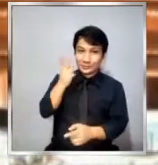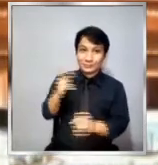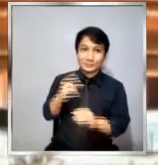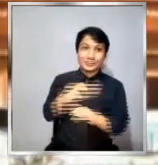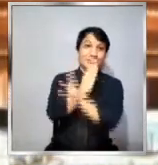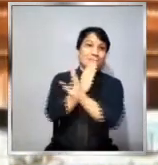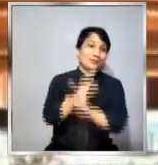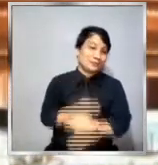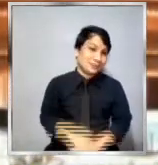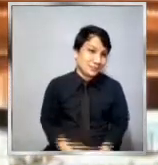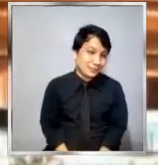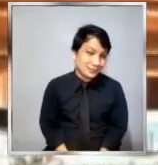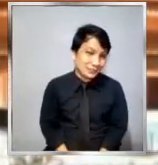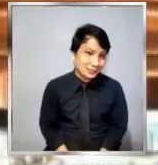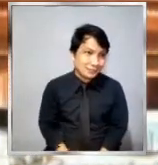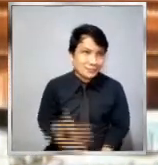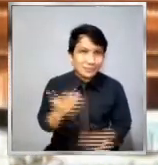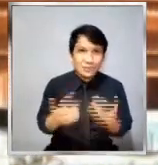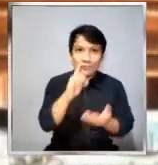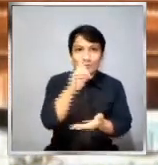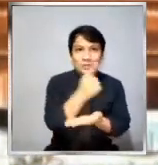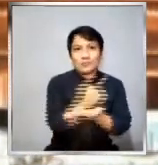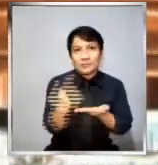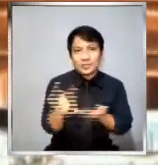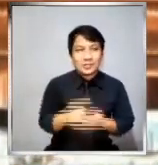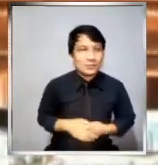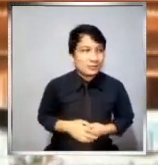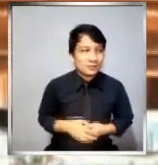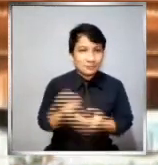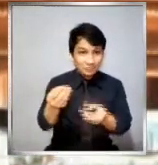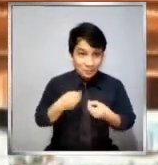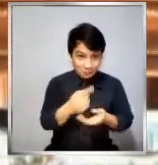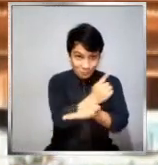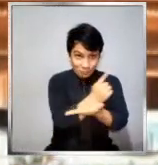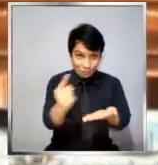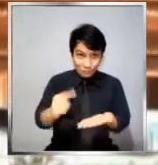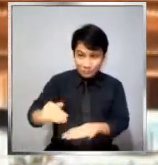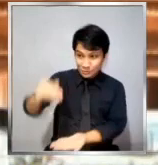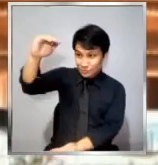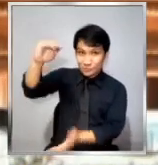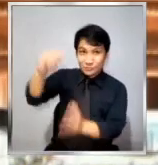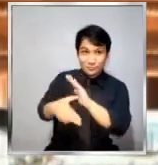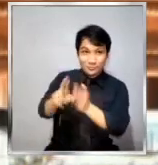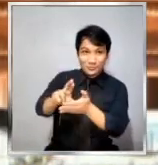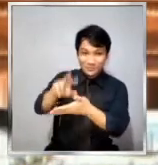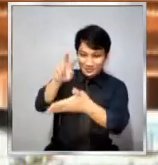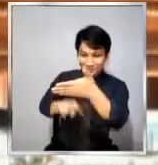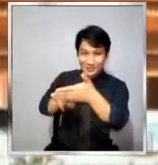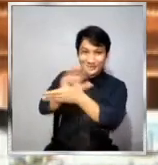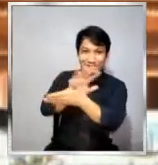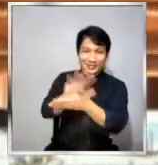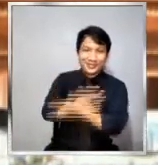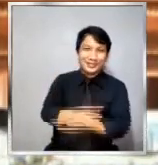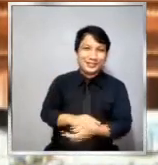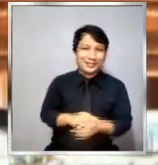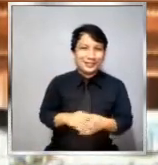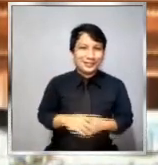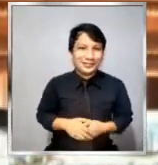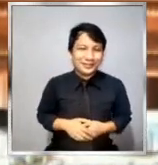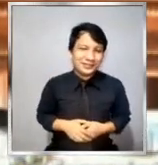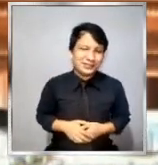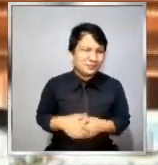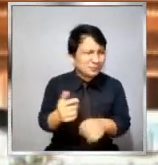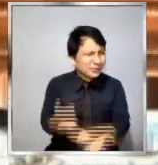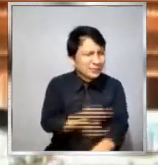1 week siguro yan. It take me 1 week to review. Ang matagal yung kagaya ng I want